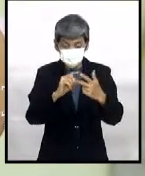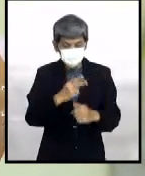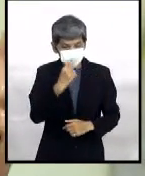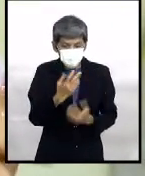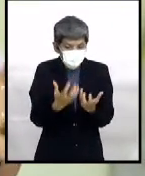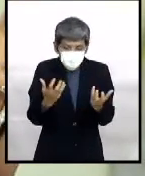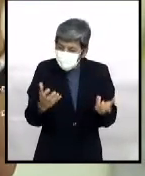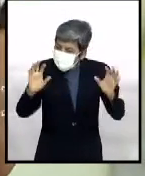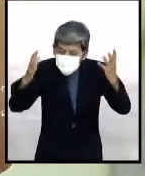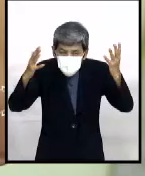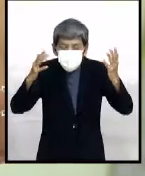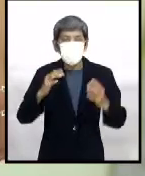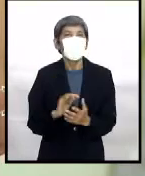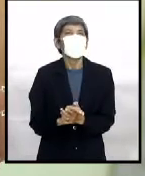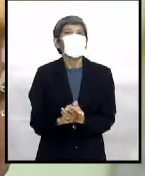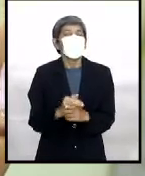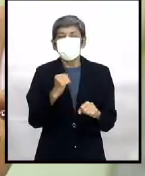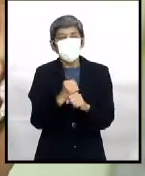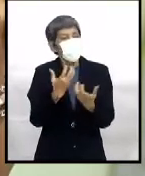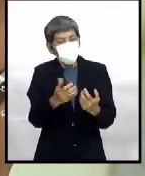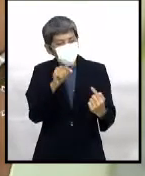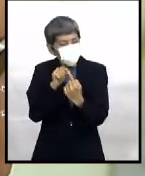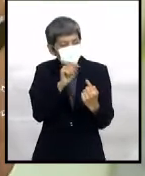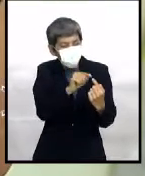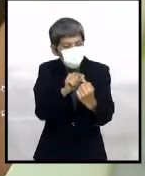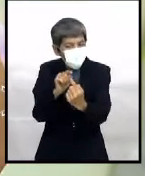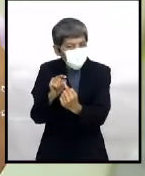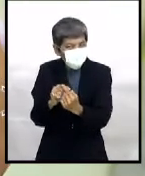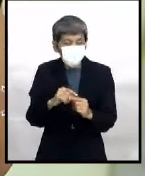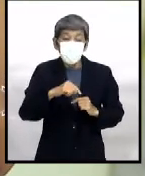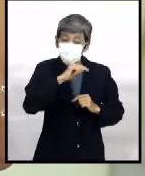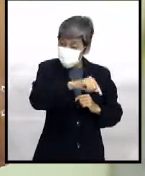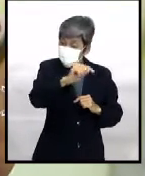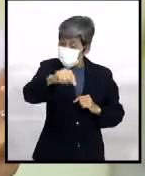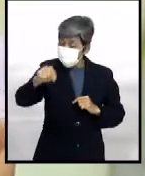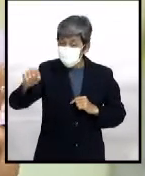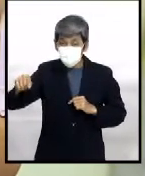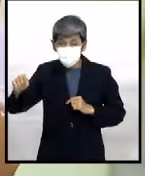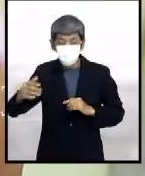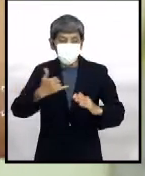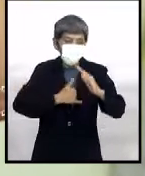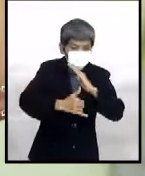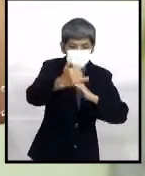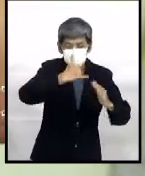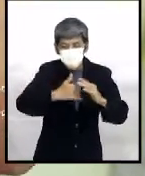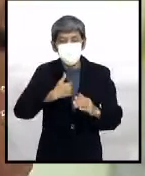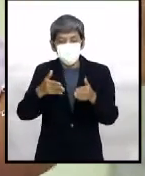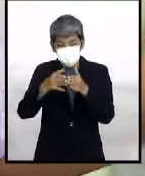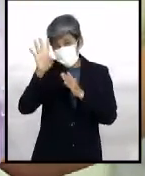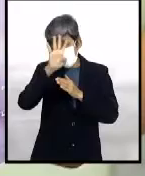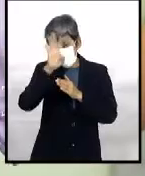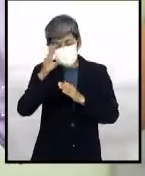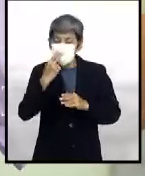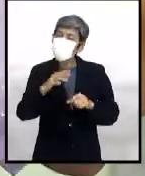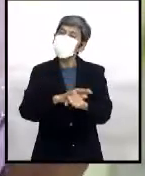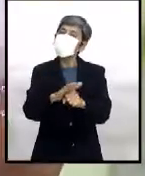อุปกรณ์ขาดเครื่องมือเครื่องใช้แม้กระทั่งหลายๆที่คือขาดพื้นที่ในการเรียนอย่างผมไปคลองเตยอย่างเงี้ยที่เข